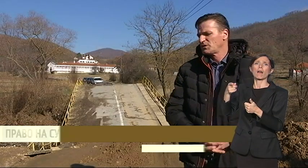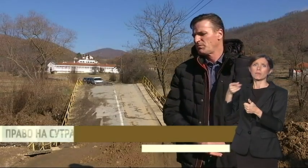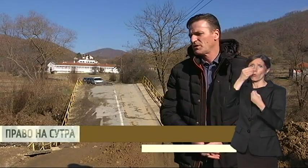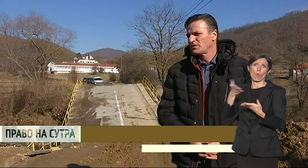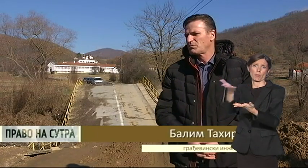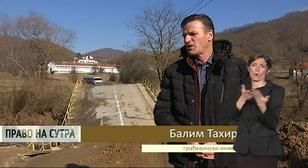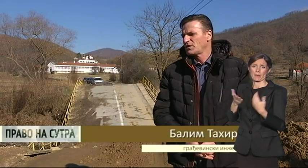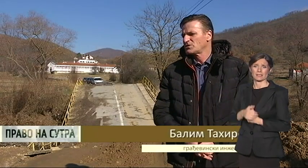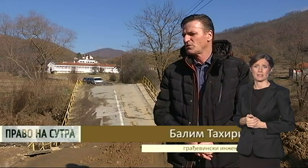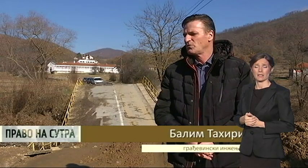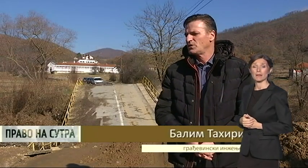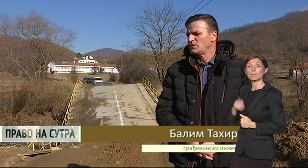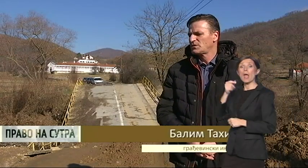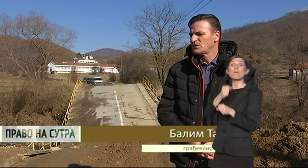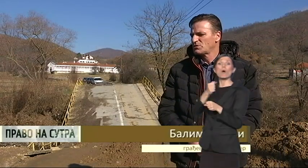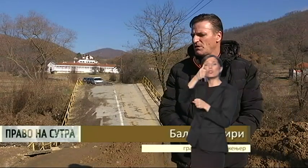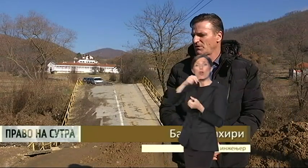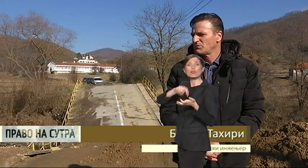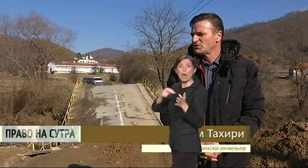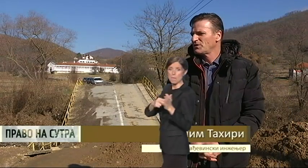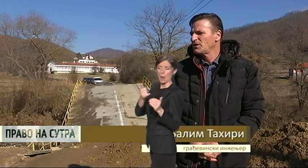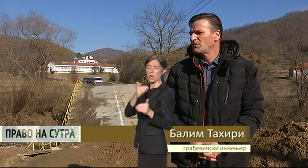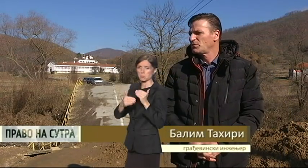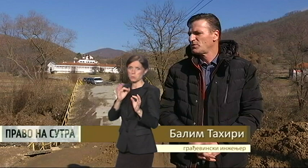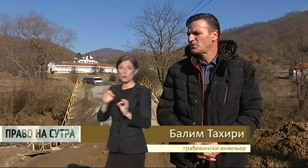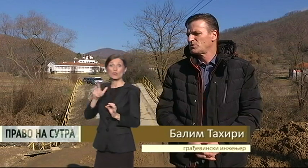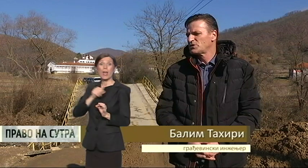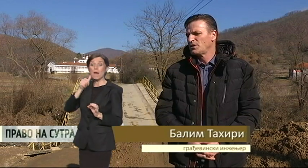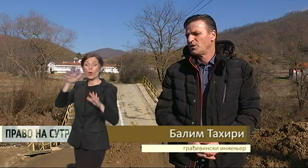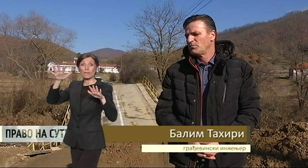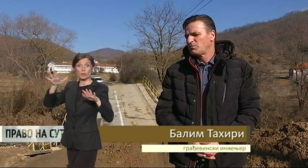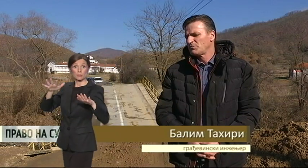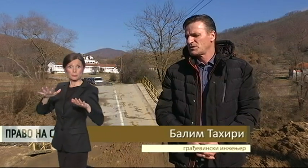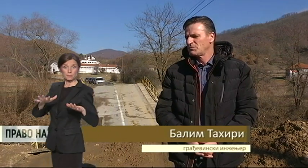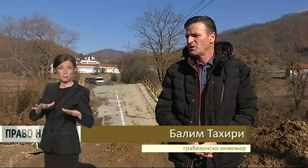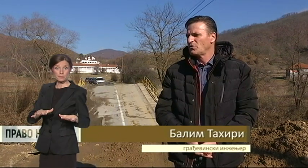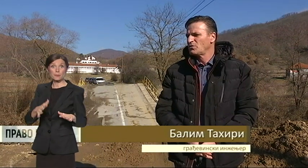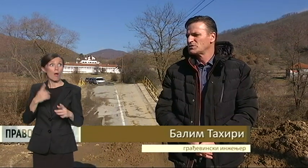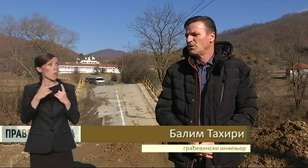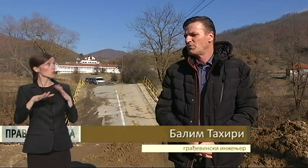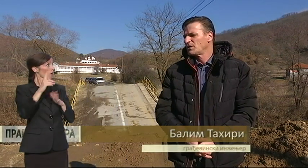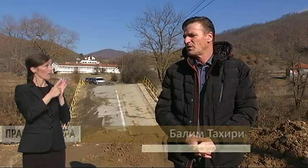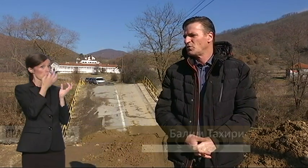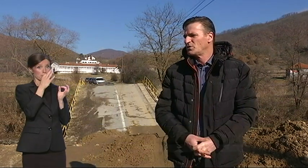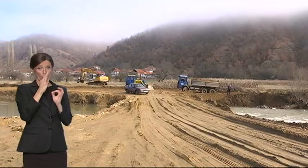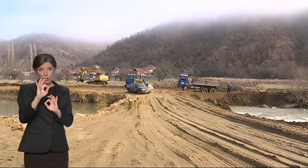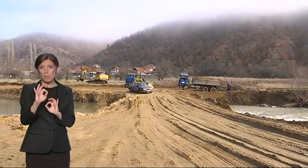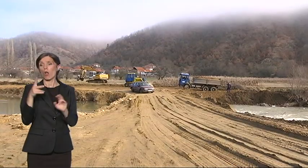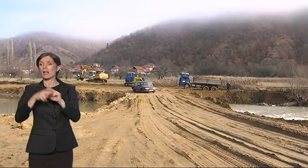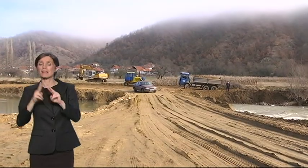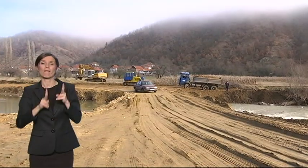Posao ide po planu. Očekujemo da kada se voda povuči, remenski usluvi poboljšaju, da posao bude završen i most pušten u Sabrići.